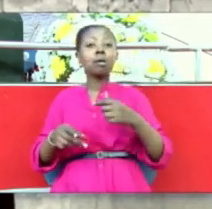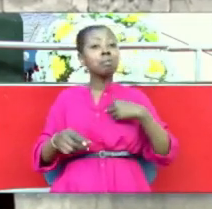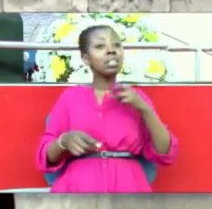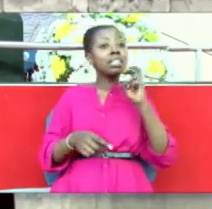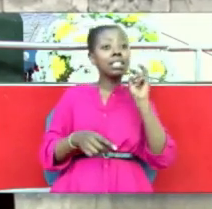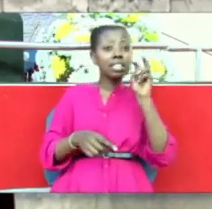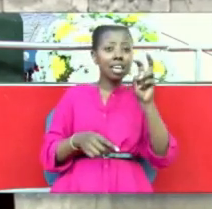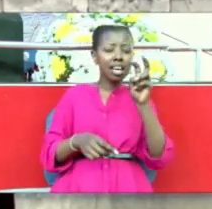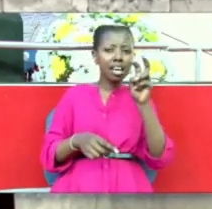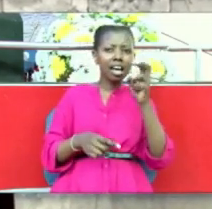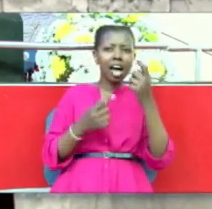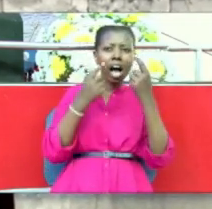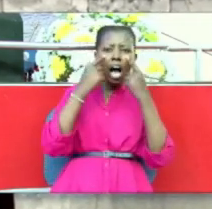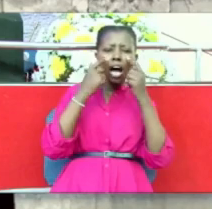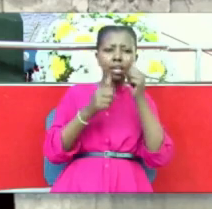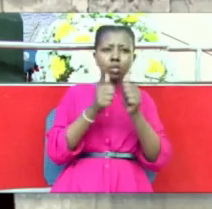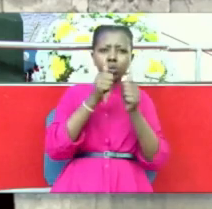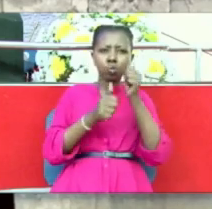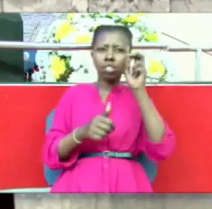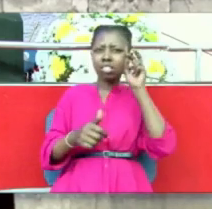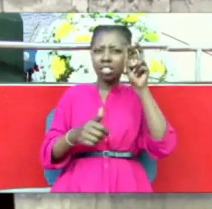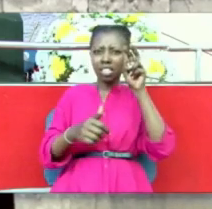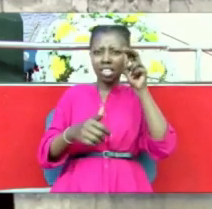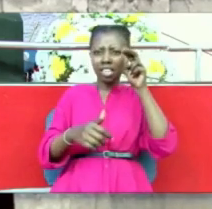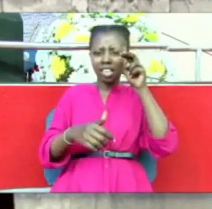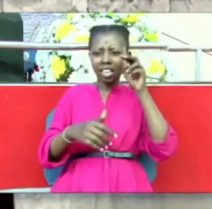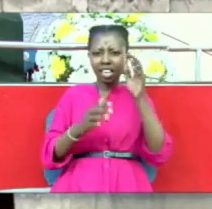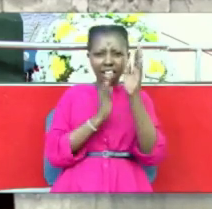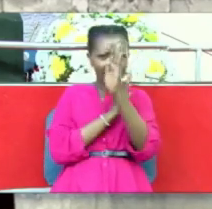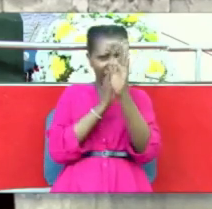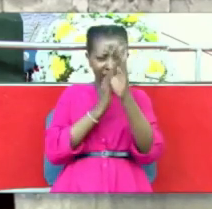inaonaga vitu ambavyo viko sirini ya Mungu.